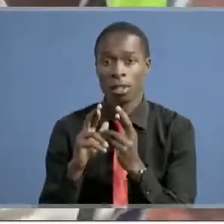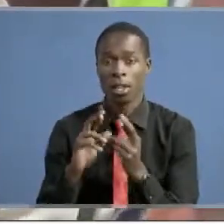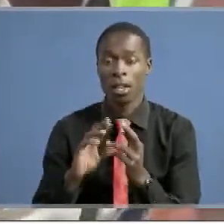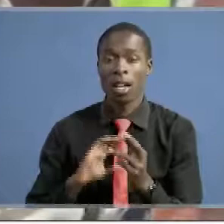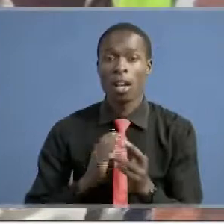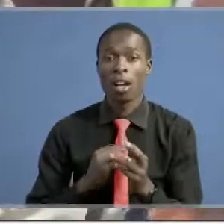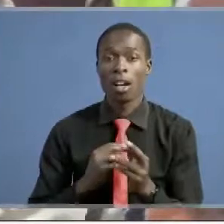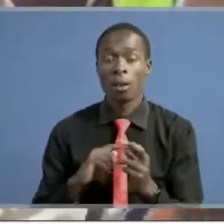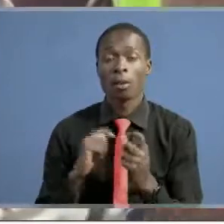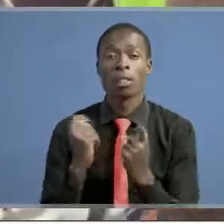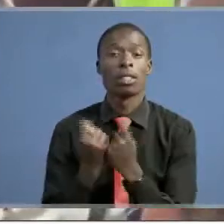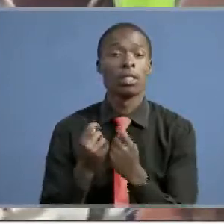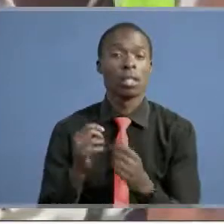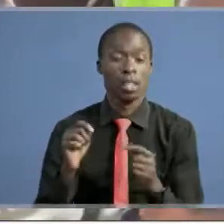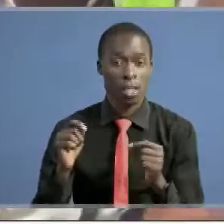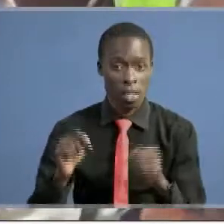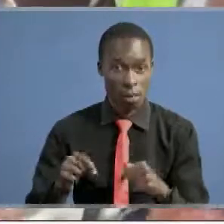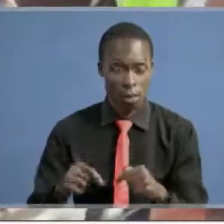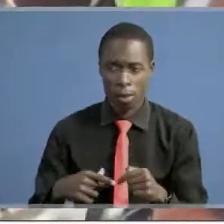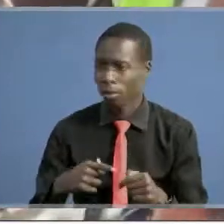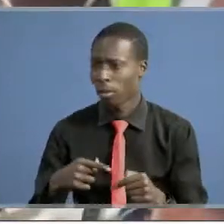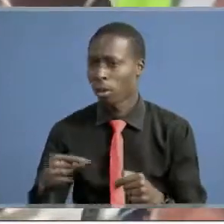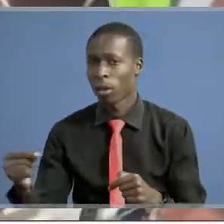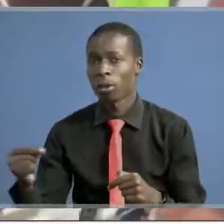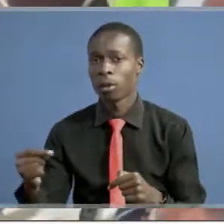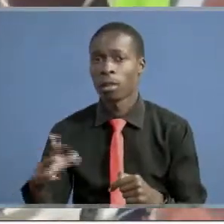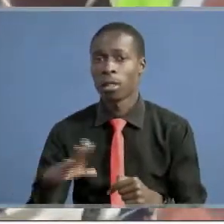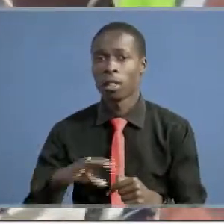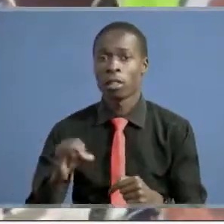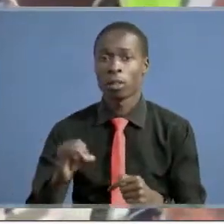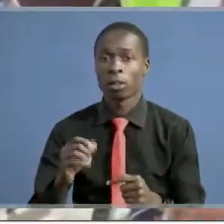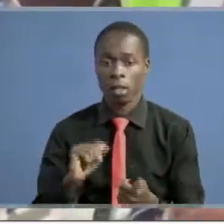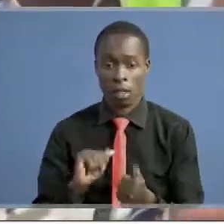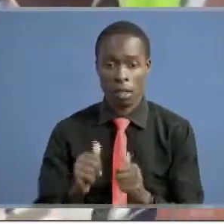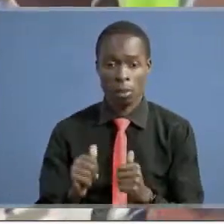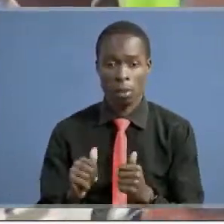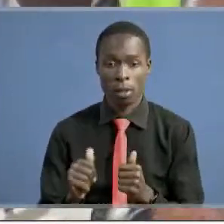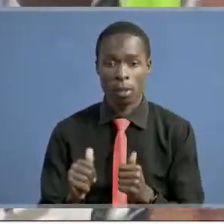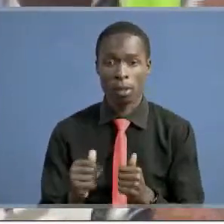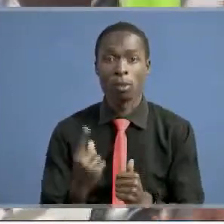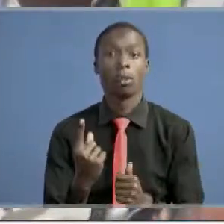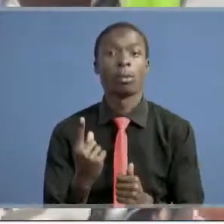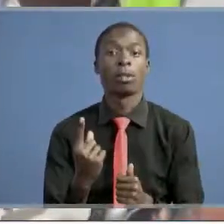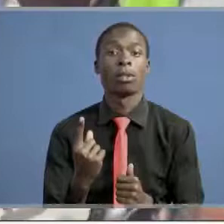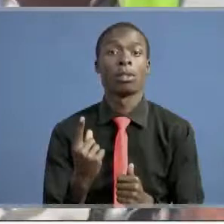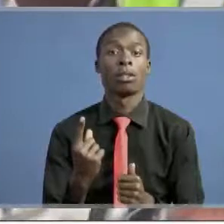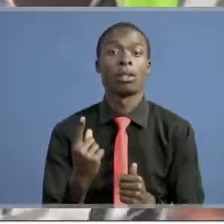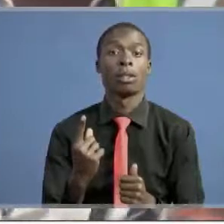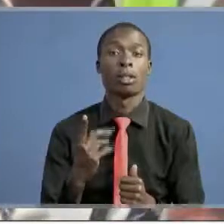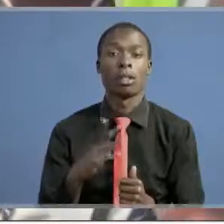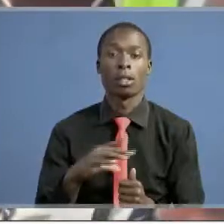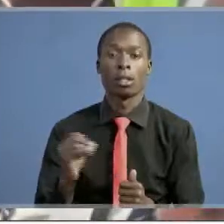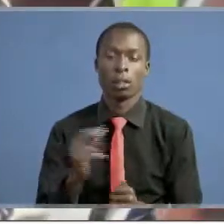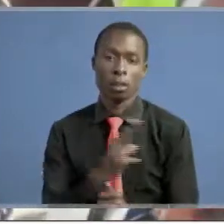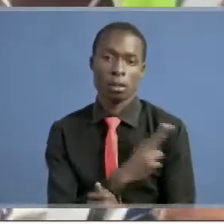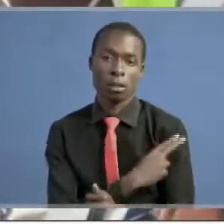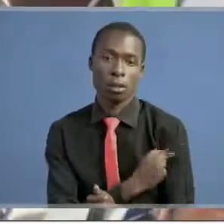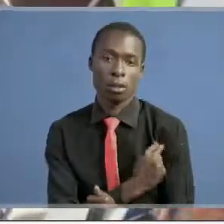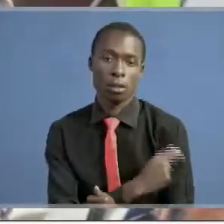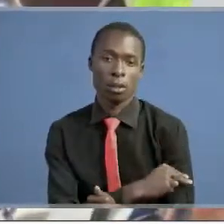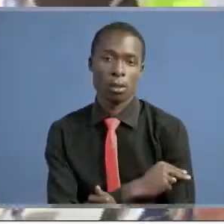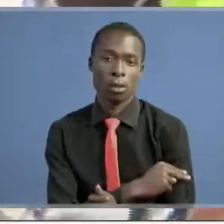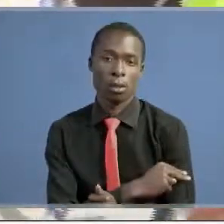fire immediately ilikimbia na kuweza kumtoa yule ile pilot, alikuwa ni pilot mmoja, na kuchukuliwa na kupelekwa hospitali.